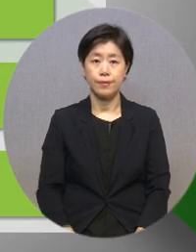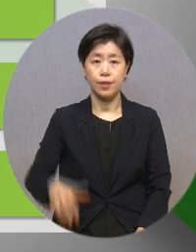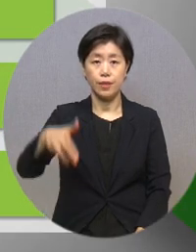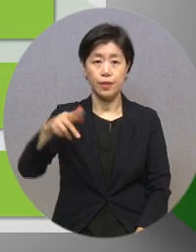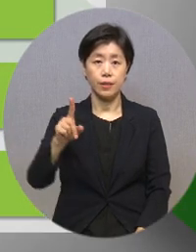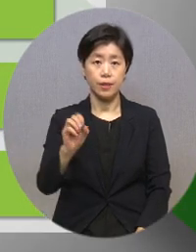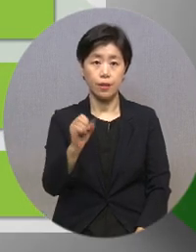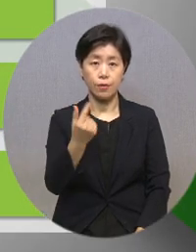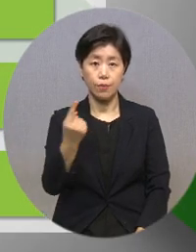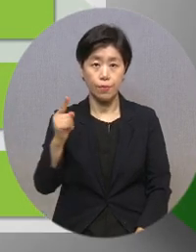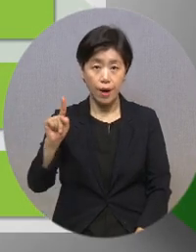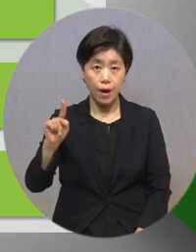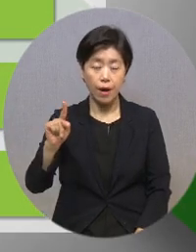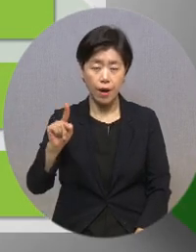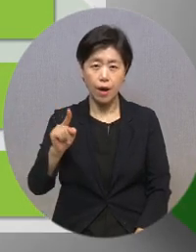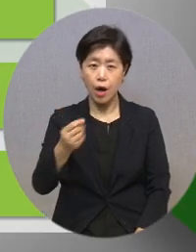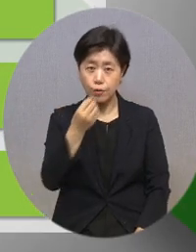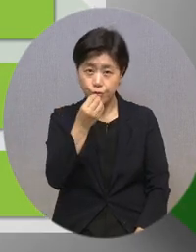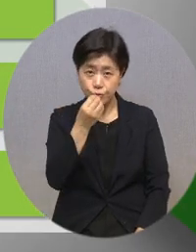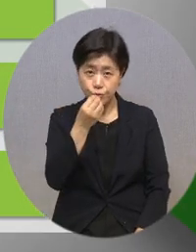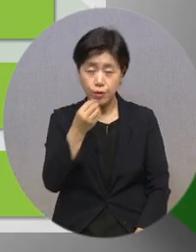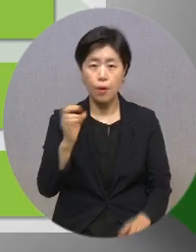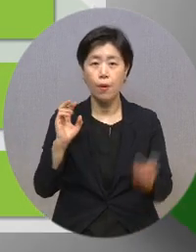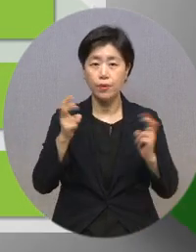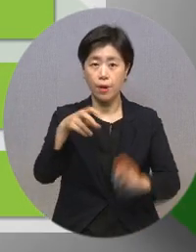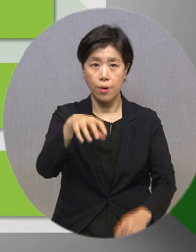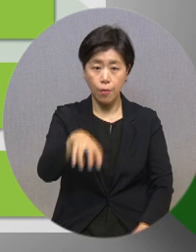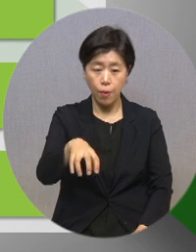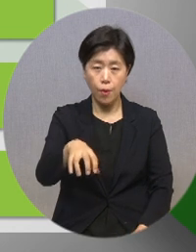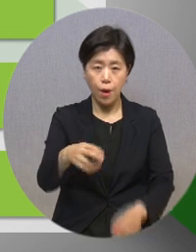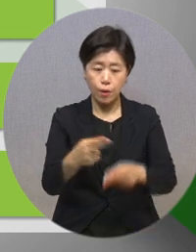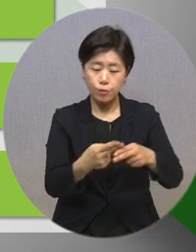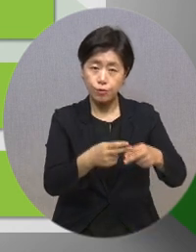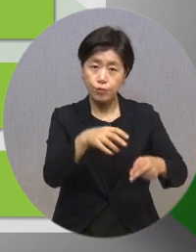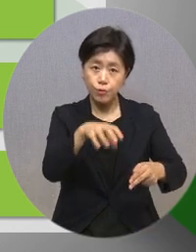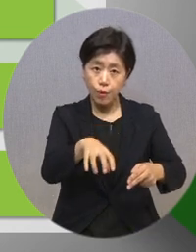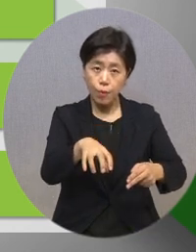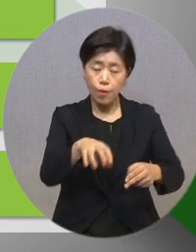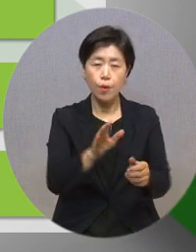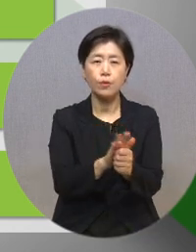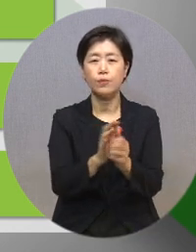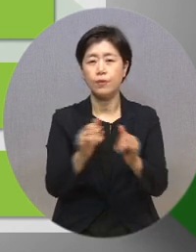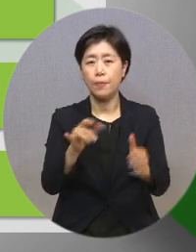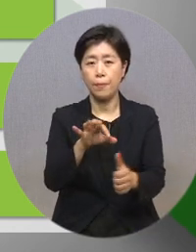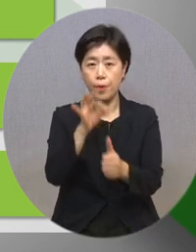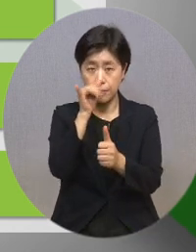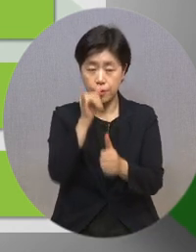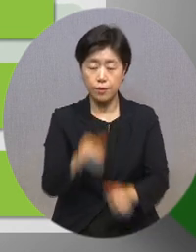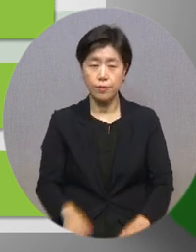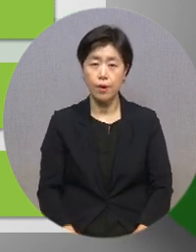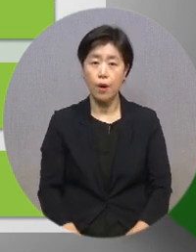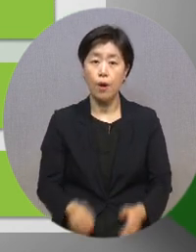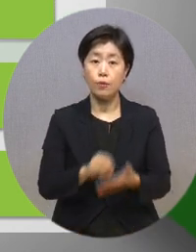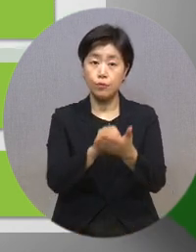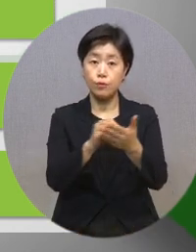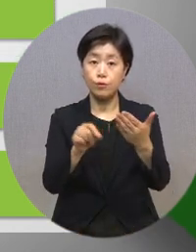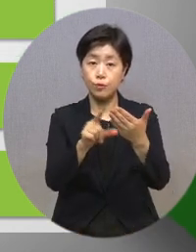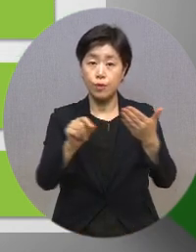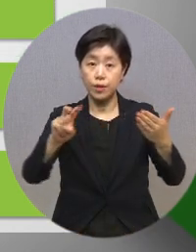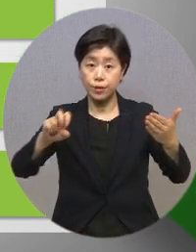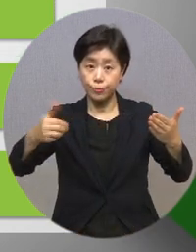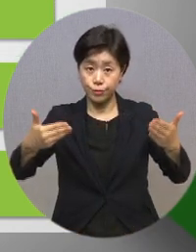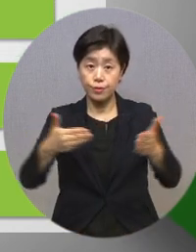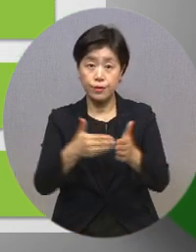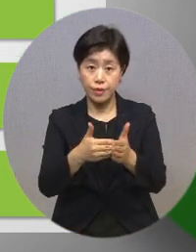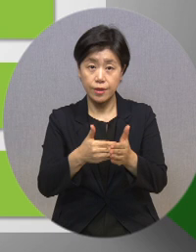주식회사 창화 로컬푸드에서 주방보조원을 모집합니다. 접수 마감일은 9월 29일까지며 근무지는